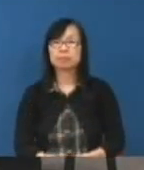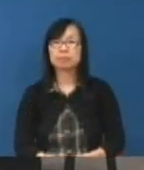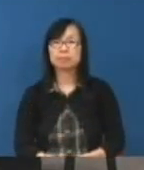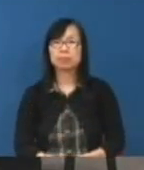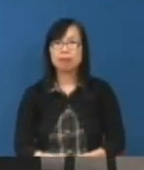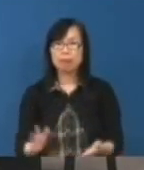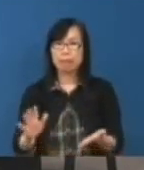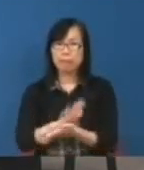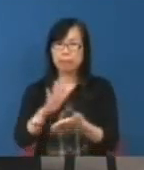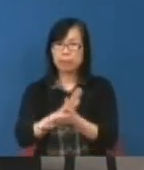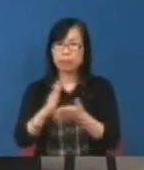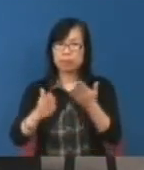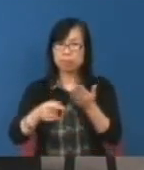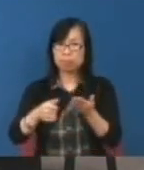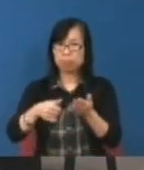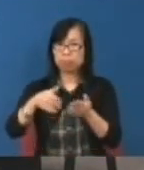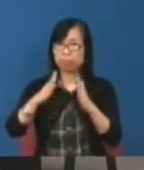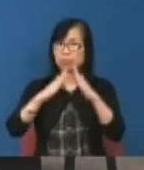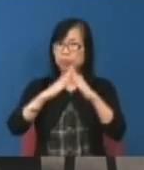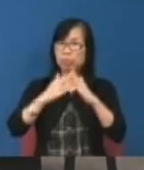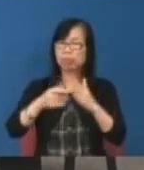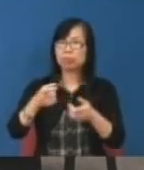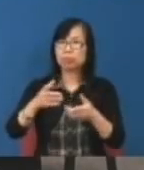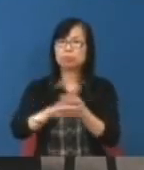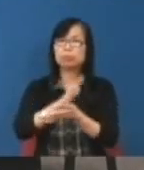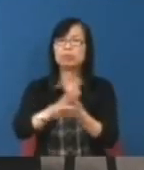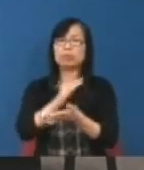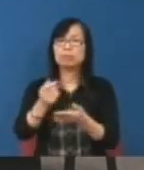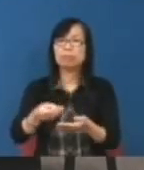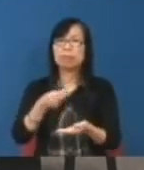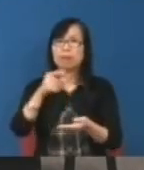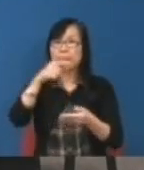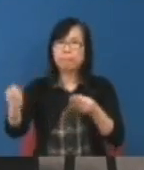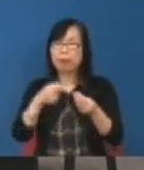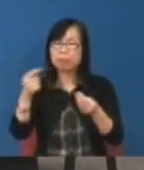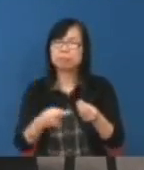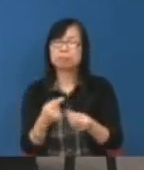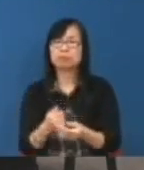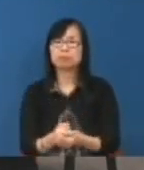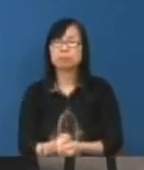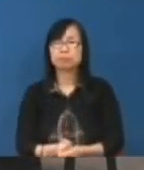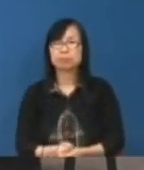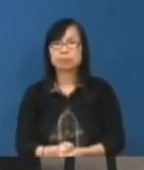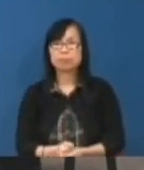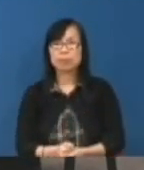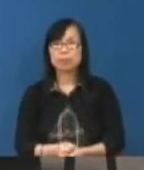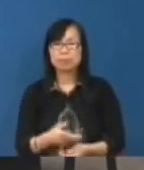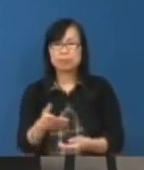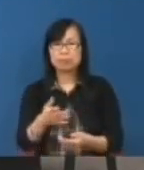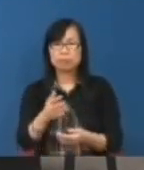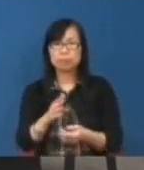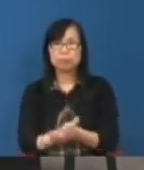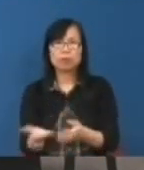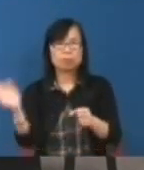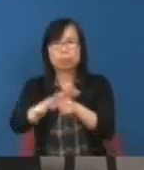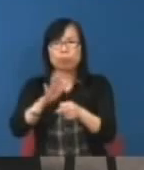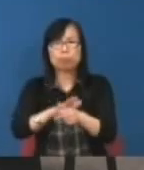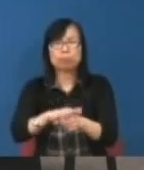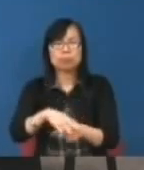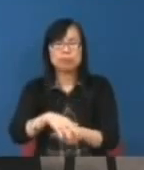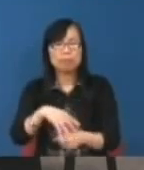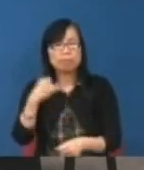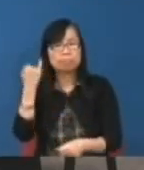每年上樓有萬幾，咁你每年供應萬幾，咁你即係點會有機會係即係點？但係點會填得氹，填得多個氹咧？呢、這個